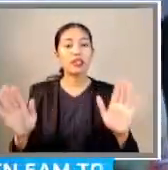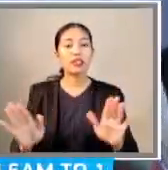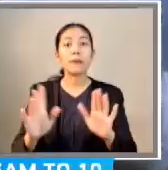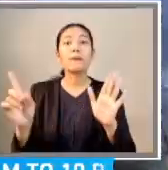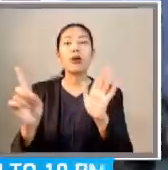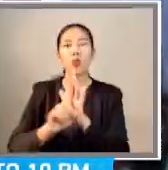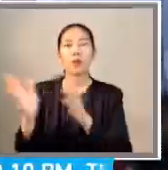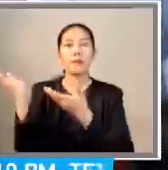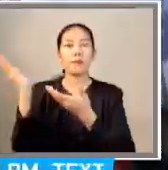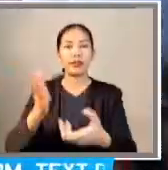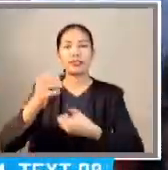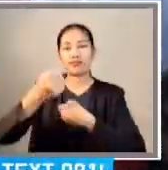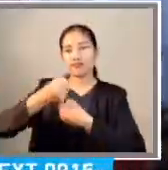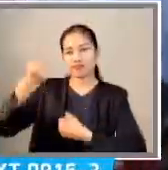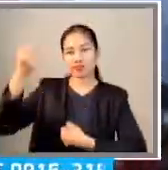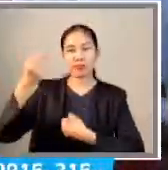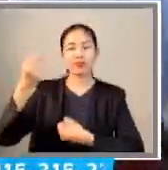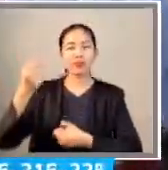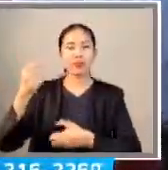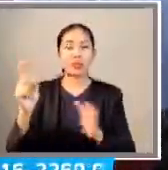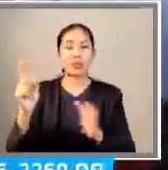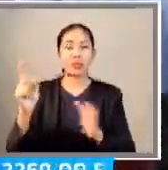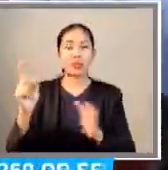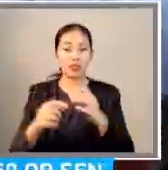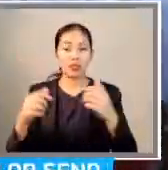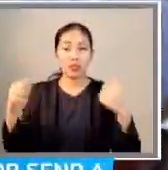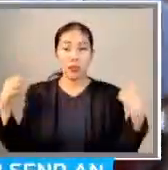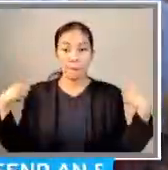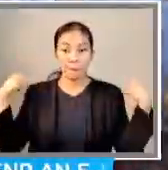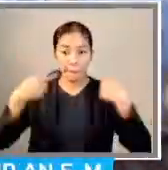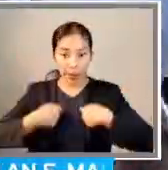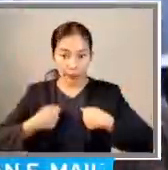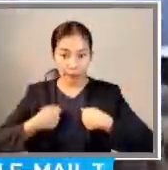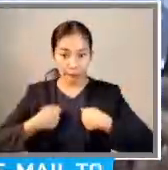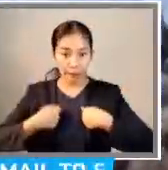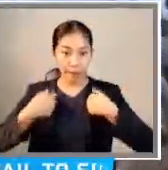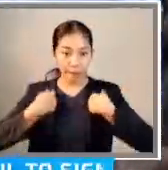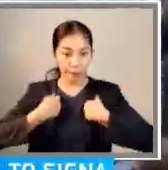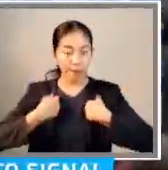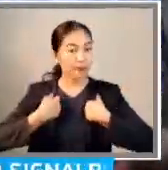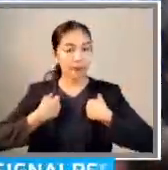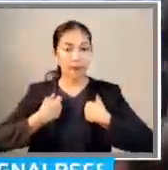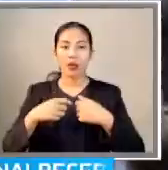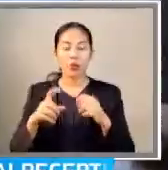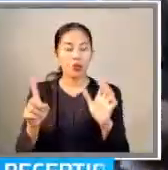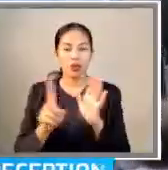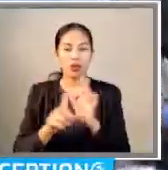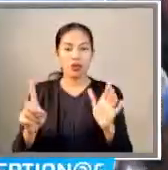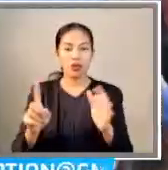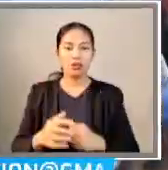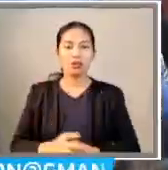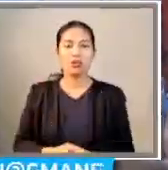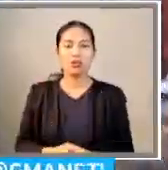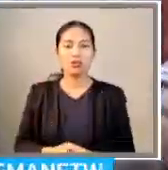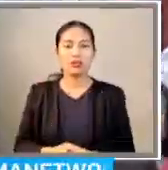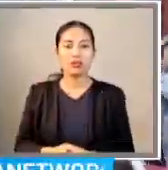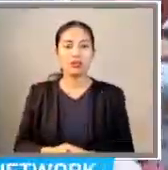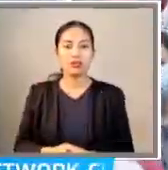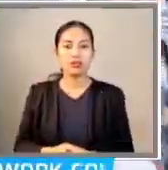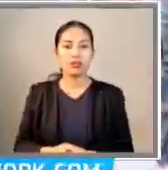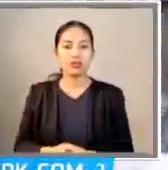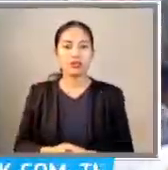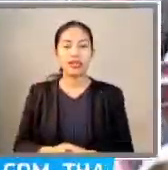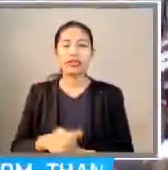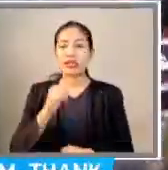Bawal din po yung backpack. Hindi rin daw kailangang magyapak yung ating mga kababayan na gustong sumama doon sa Walk